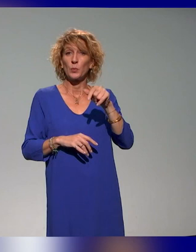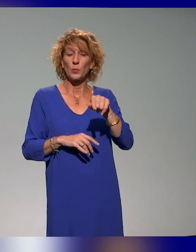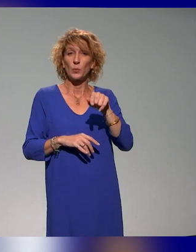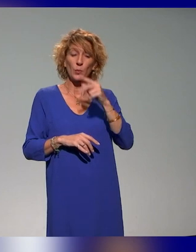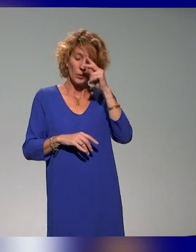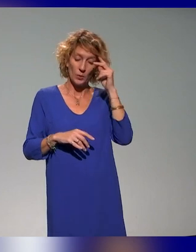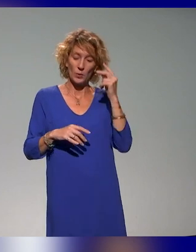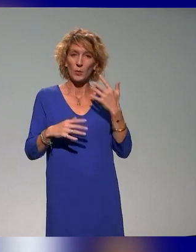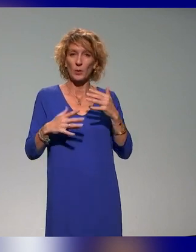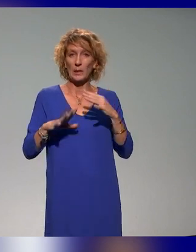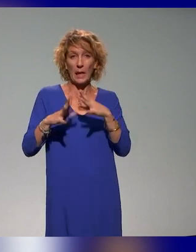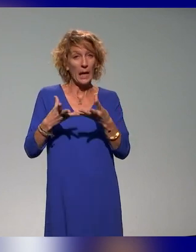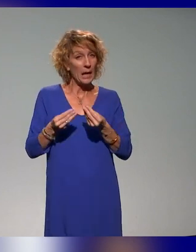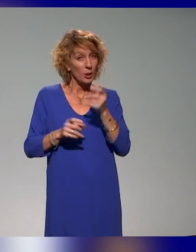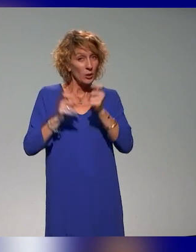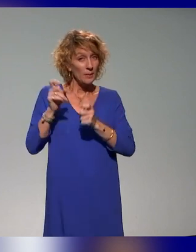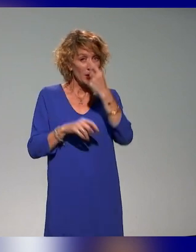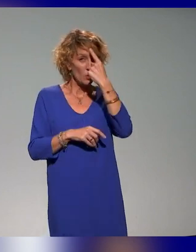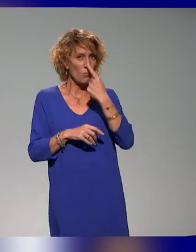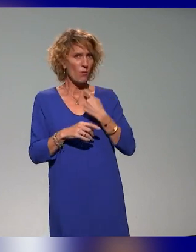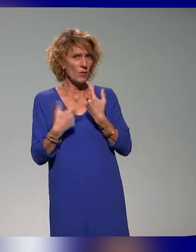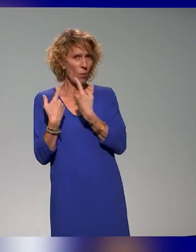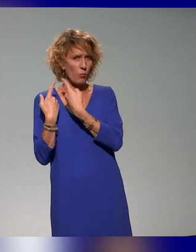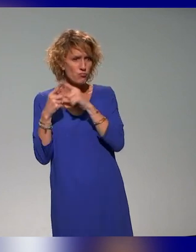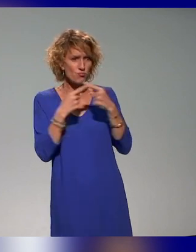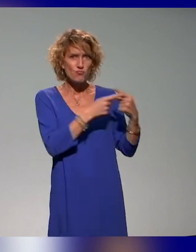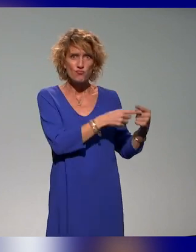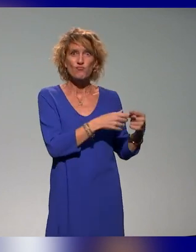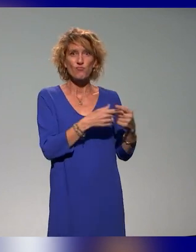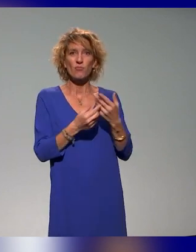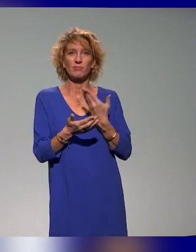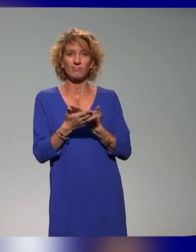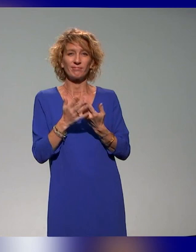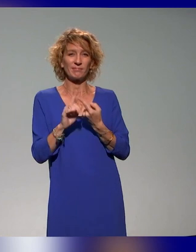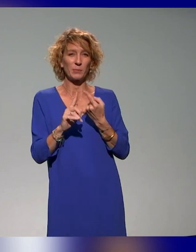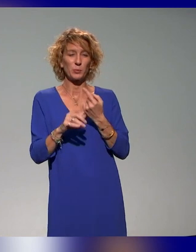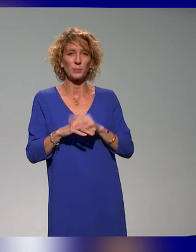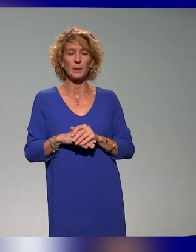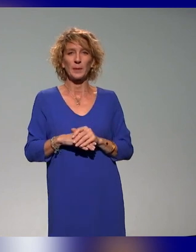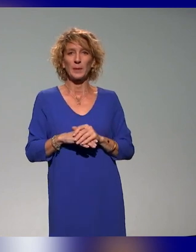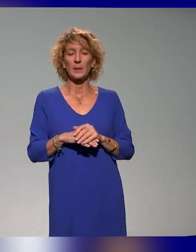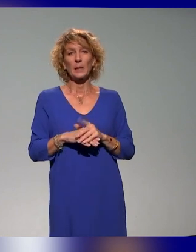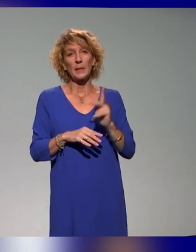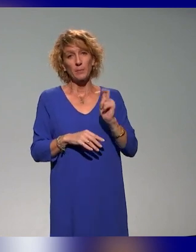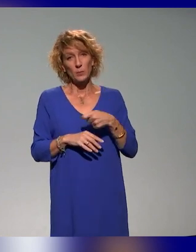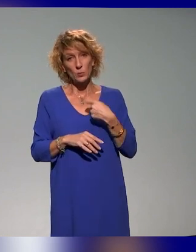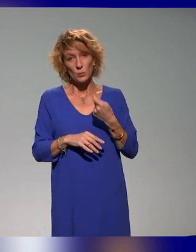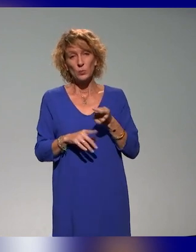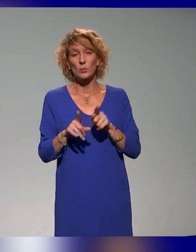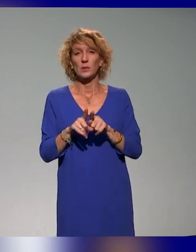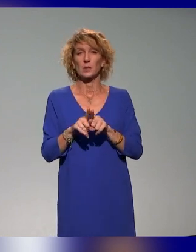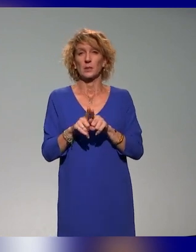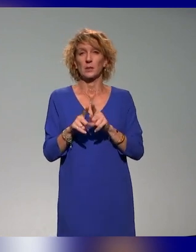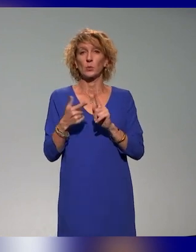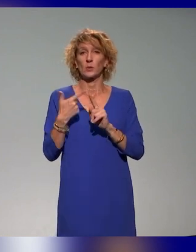accueille déjà d'ailleurs un public varié, donc c'est un paramètre qui a été pris en compte. Et puis évidemment, l'enjeu c'était